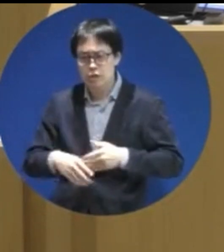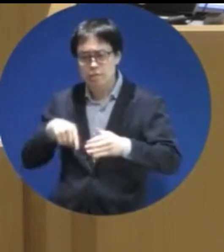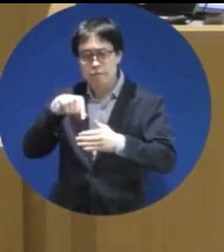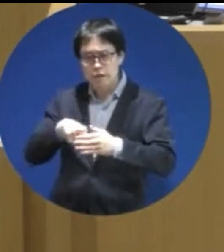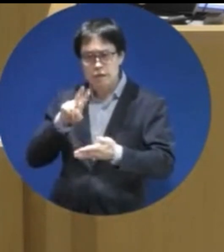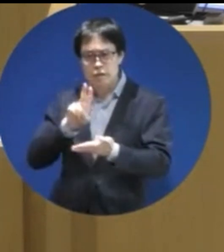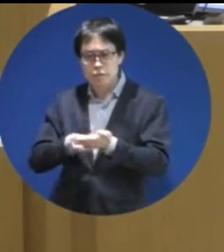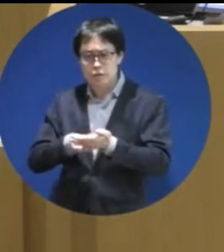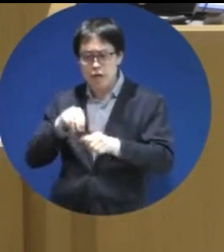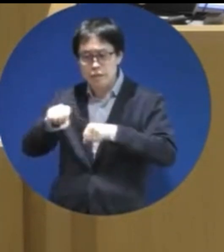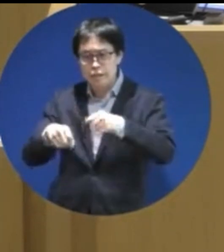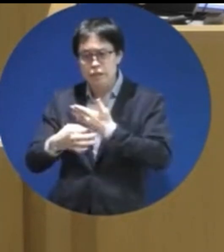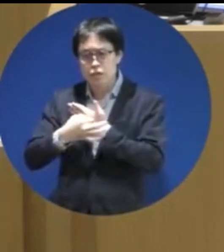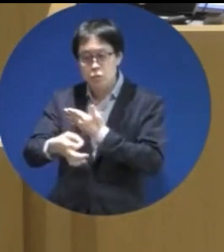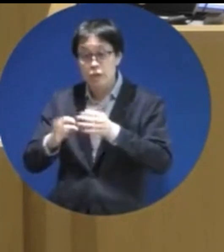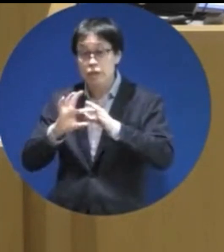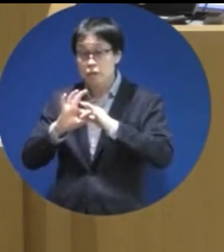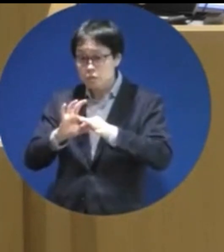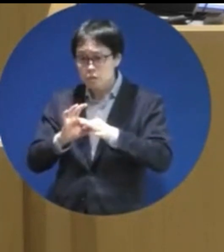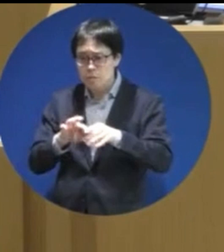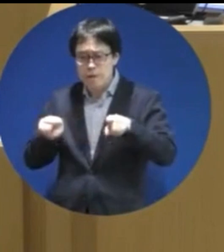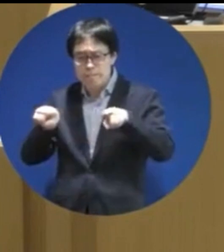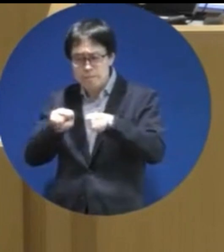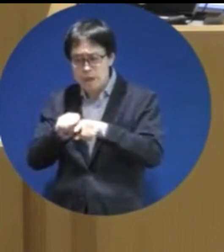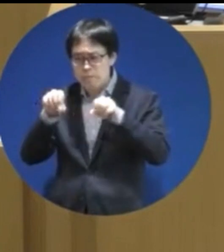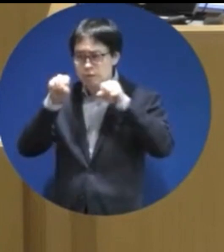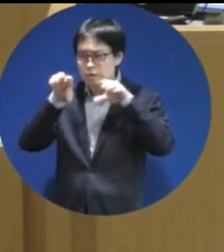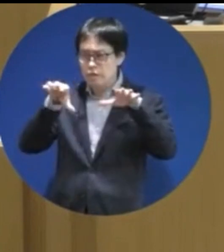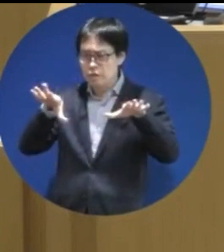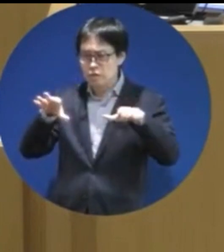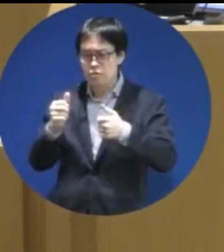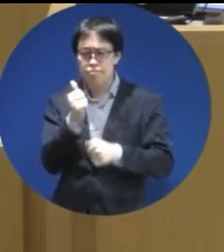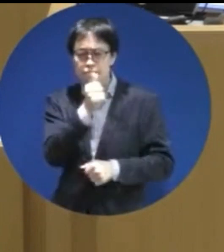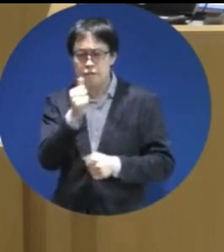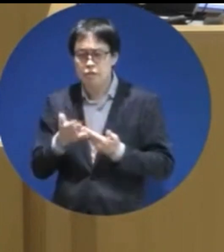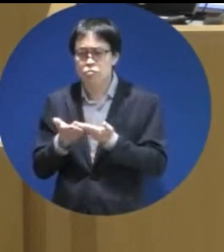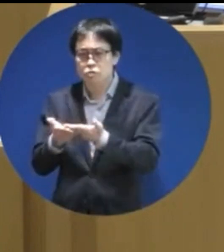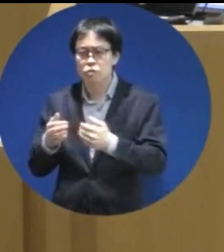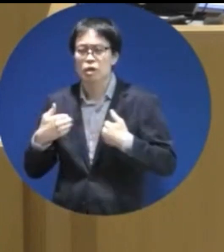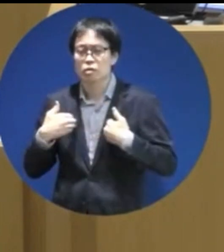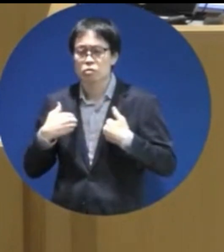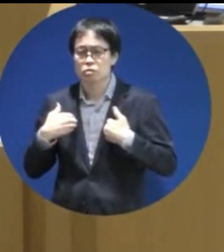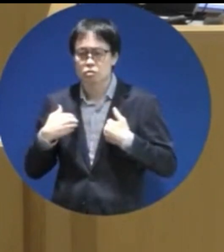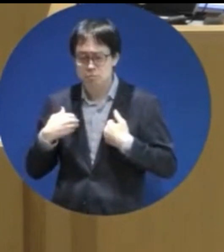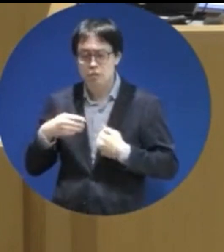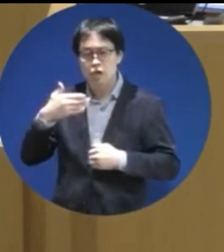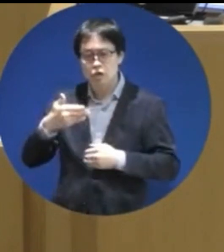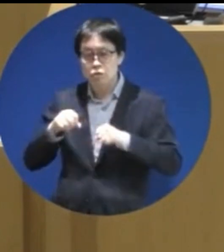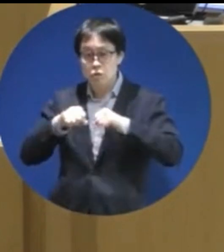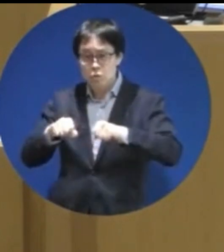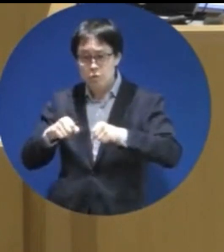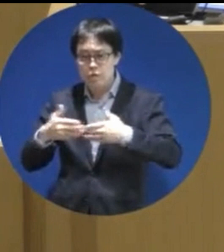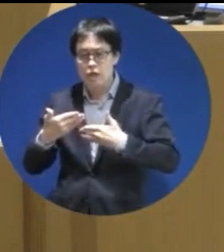められている自転車保険に関しても一緒に啓発するご案内するべきではないでしょうか。そして渋谷区で行っている区民